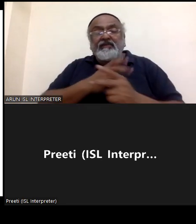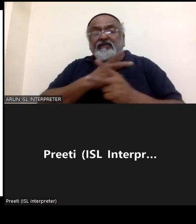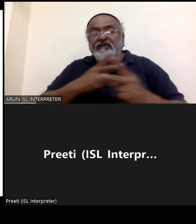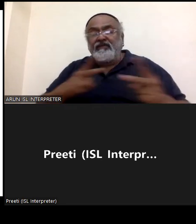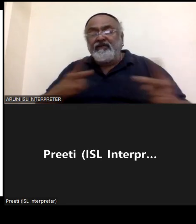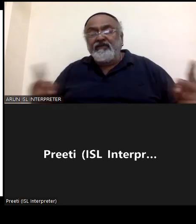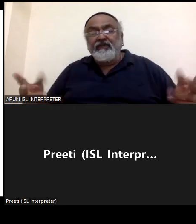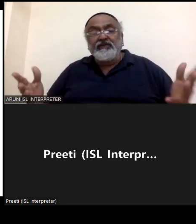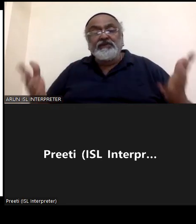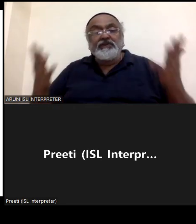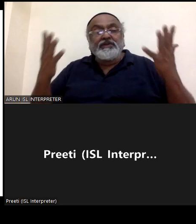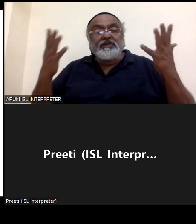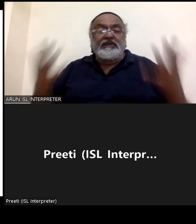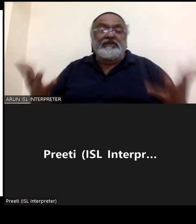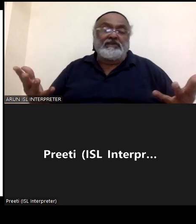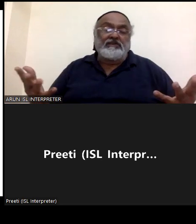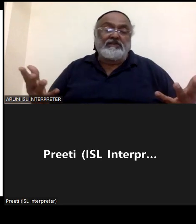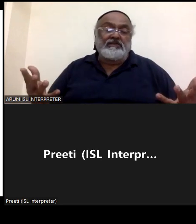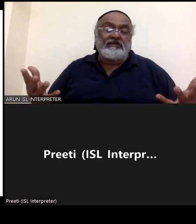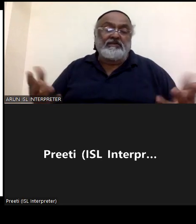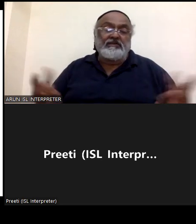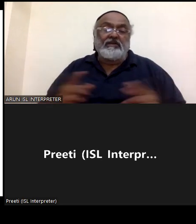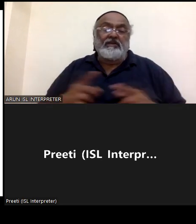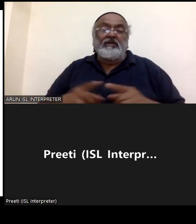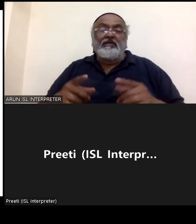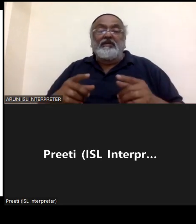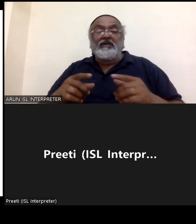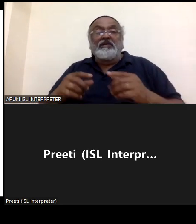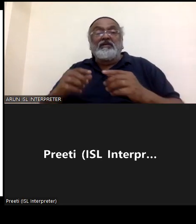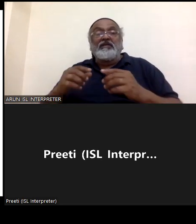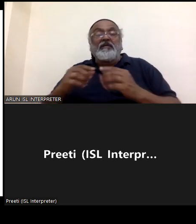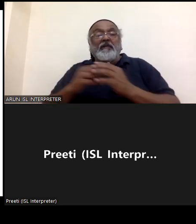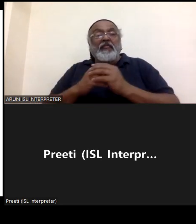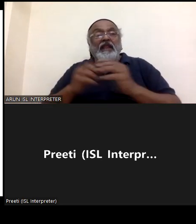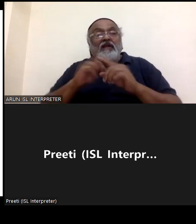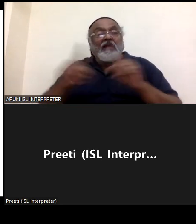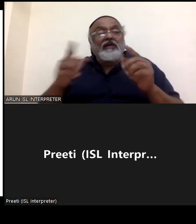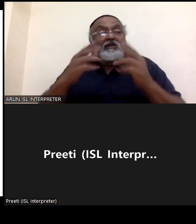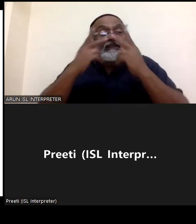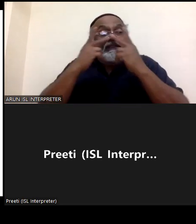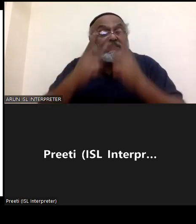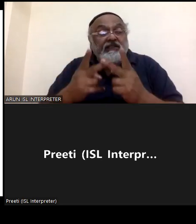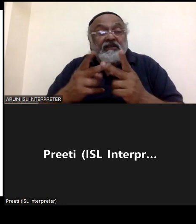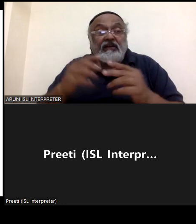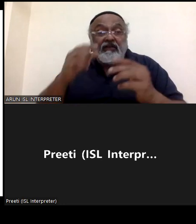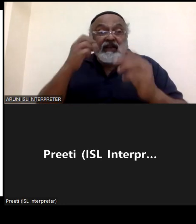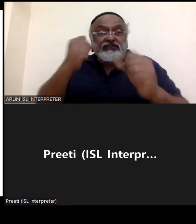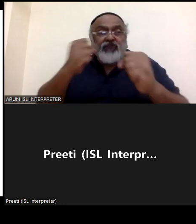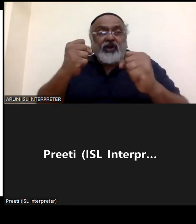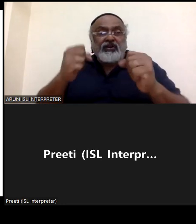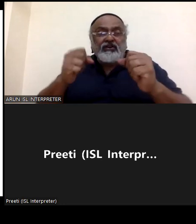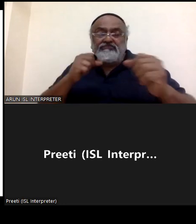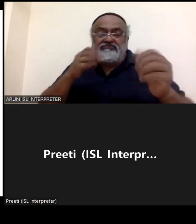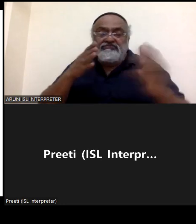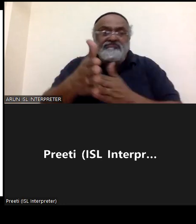चीज़ है। बट व्हेन वी लुक इनटू द नुआंसेस ऑफ दिस पर्टिकुलर हार्ड इंटरवेंशन, जब इसको